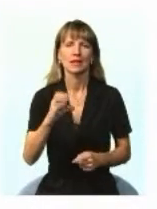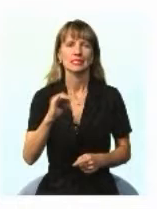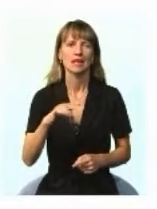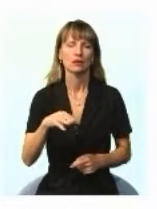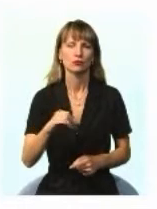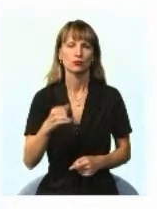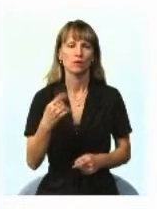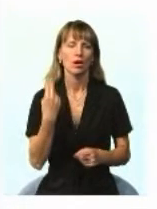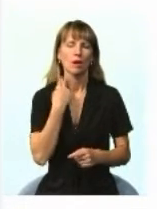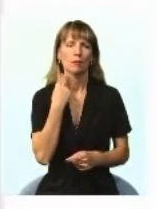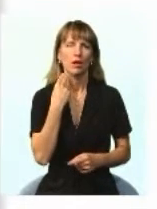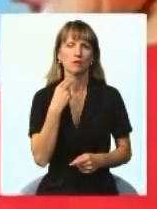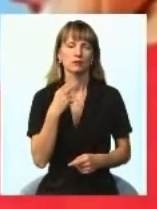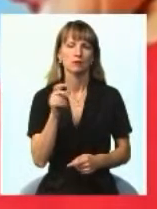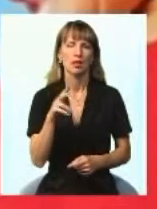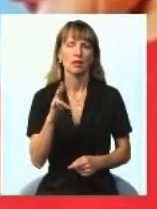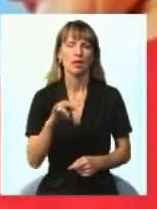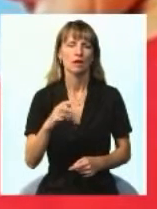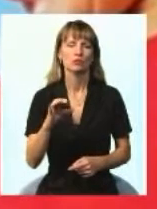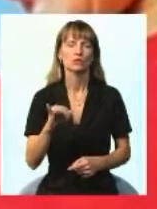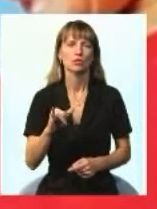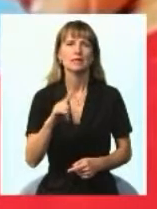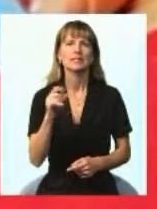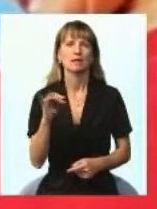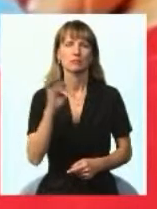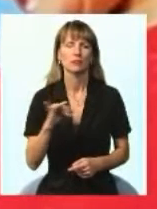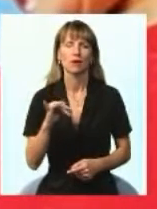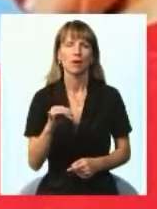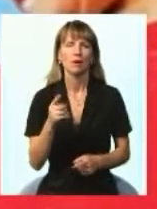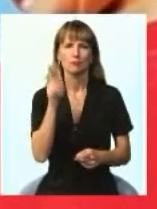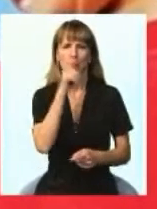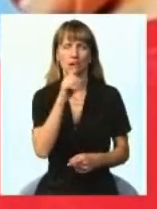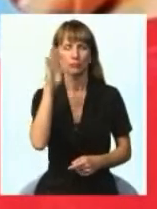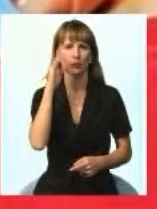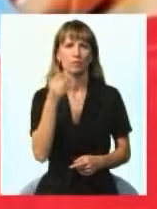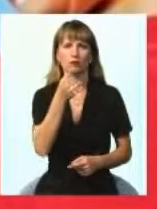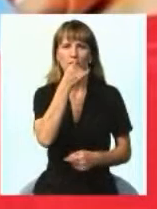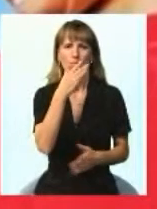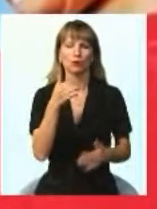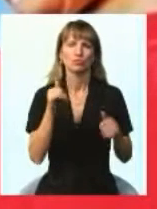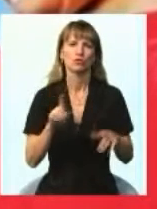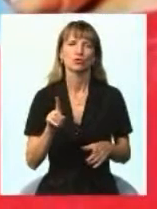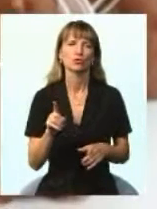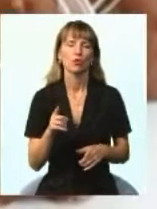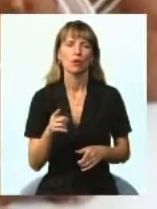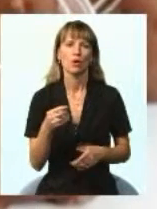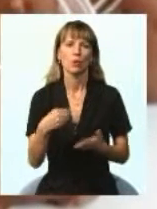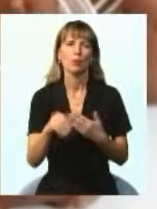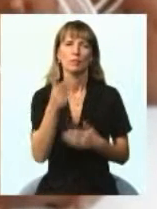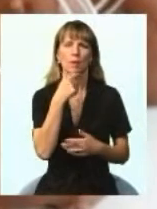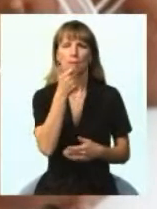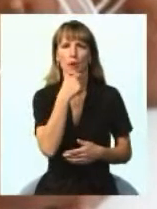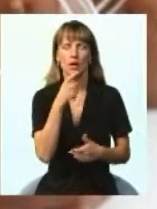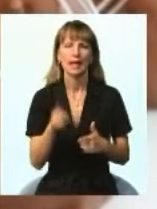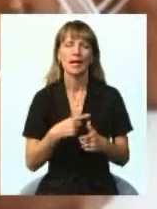американцю Крістіану Нельсону. За легендою, посприяв цьому маленький хлопчик, який не міг визначитися, що саме йому придбати в магазині –